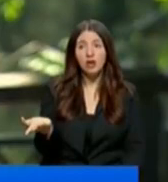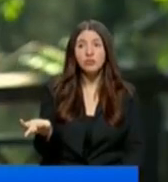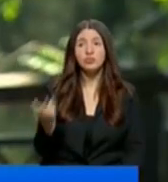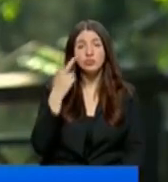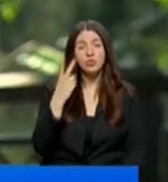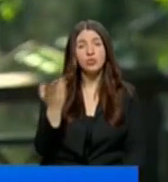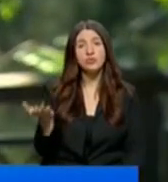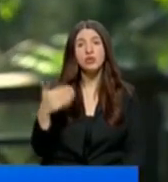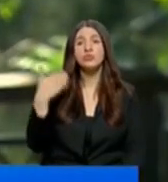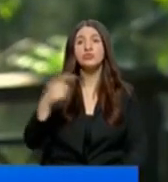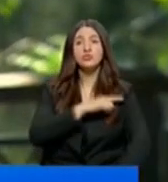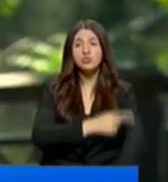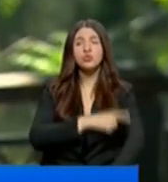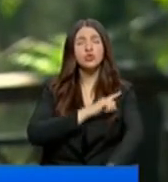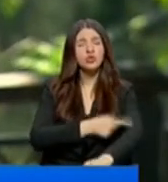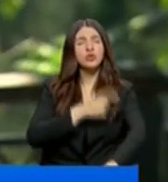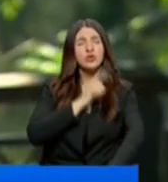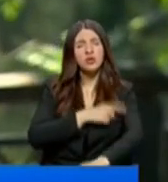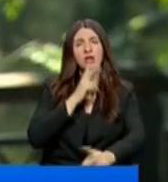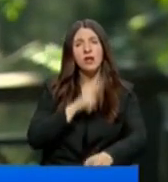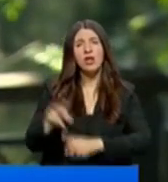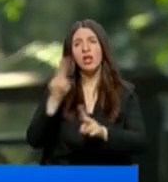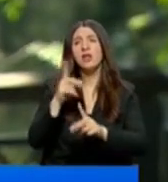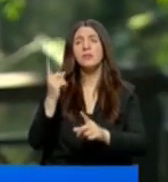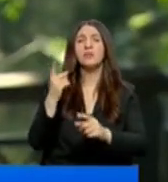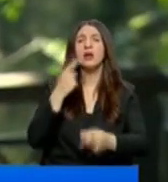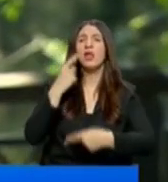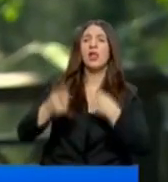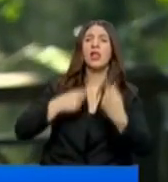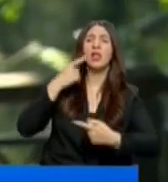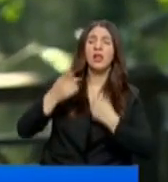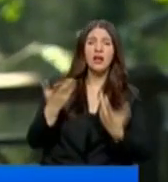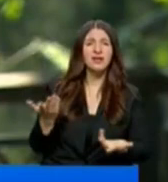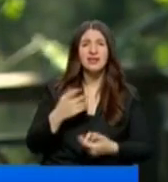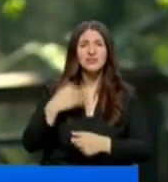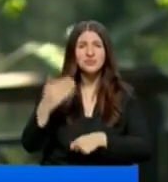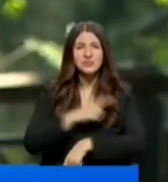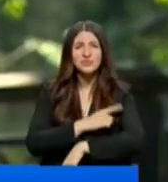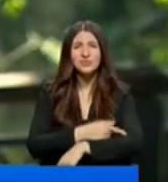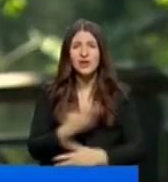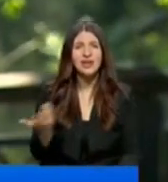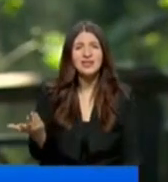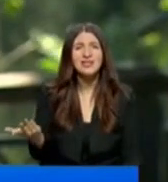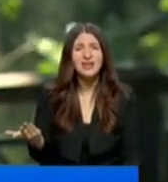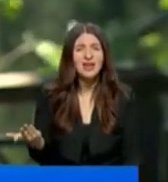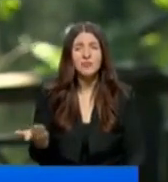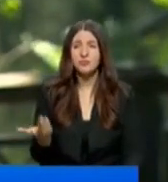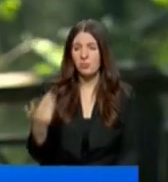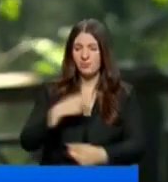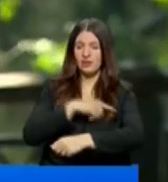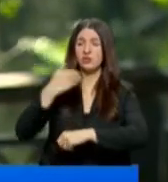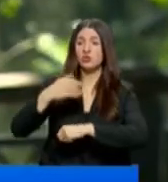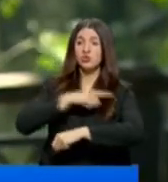Görüyoruz. Dış güçler, dış güçler diye bir terane tutturmuşlar. Ne dış gücü ya? Ne dış gücü? Eğer dış